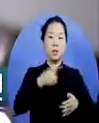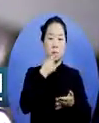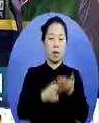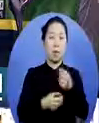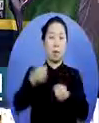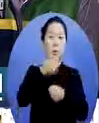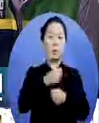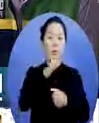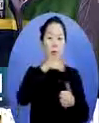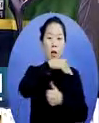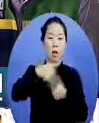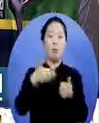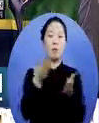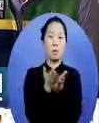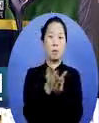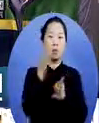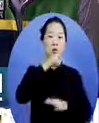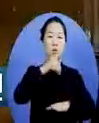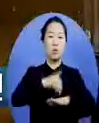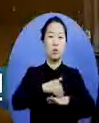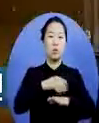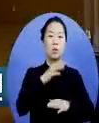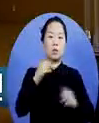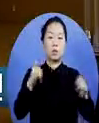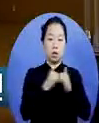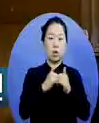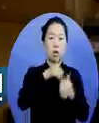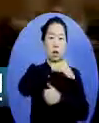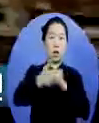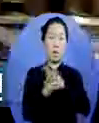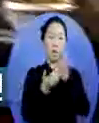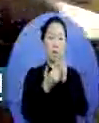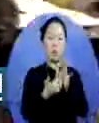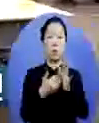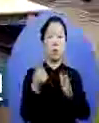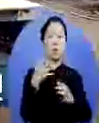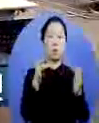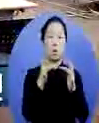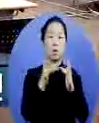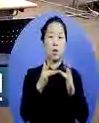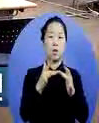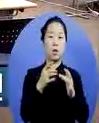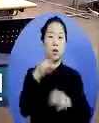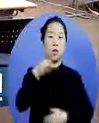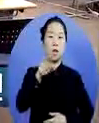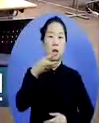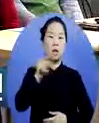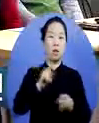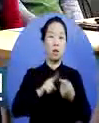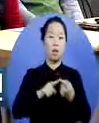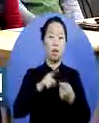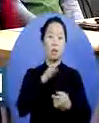실제 훈련을 대비해 만전을 기하고 있으며 전시 전원 대 생 관공서 사이버 테러 등에 대한 실제 훈련 준비를